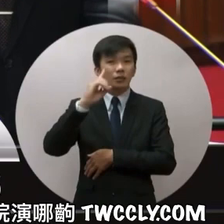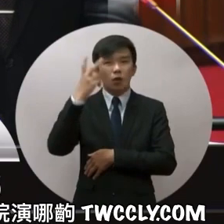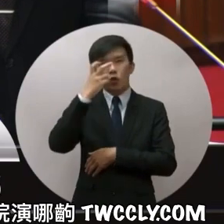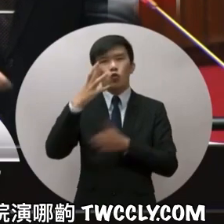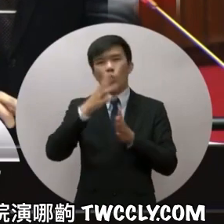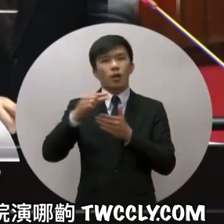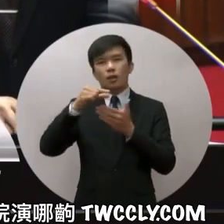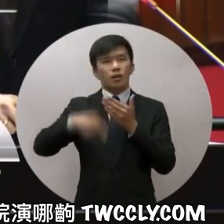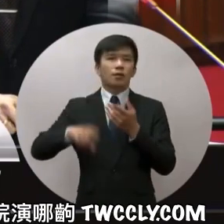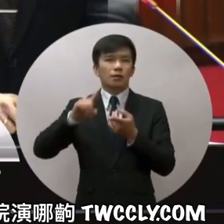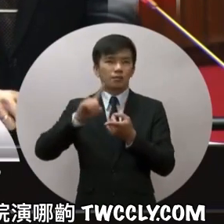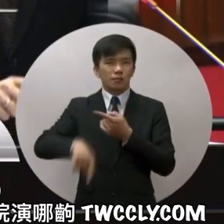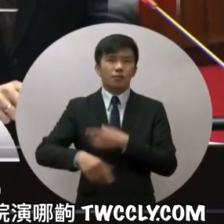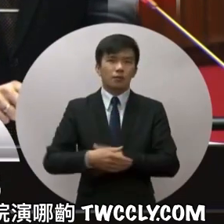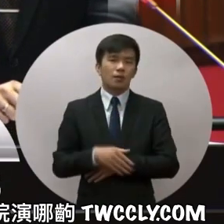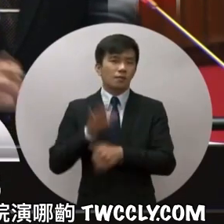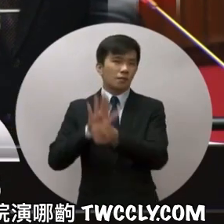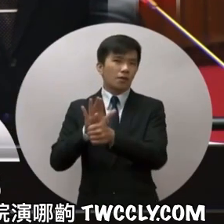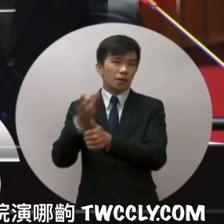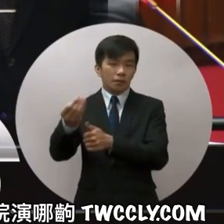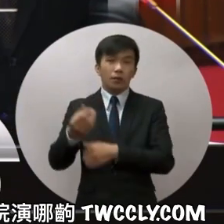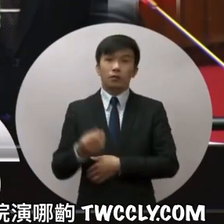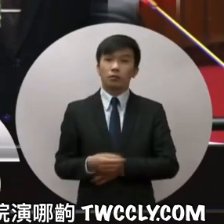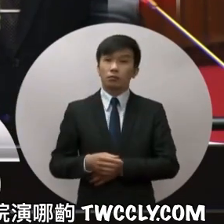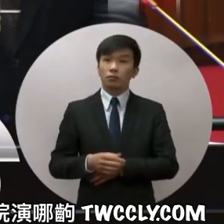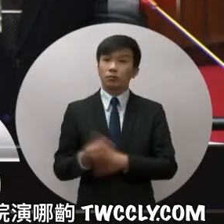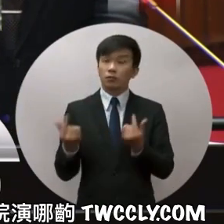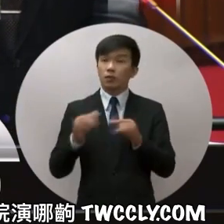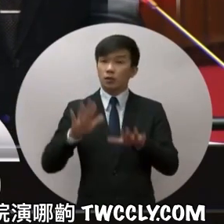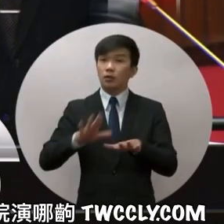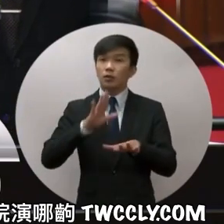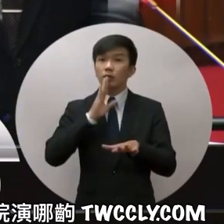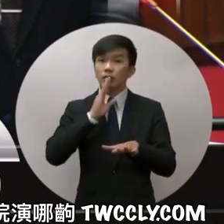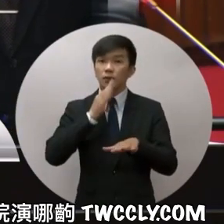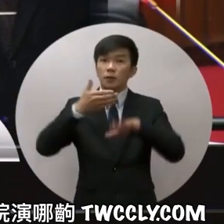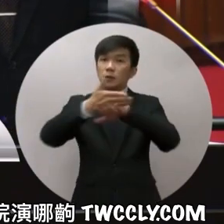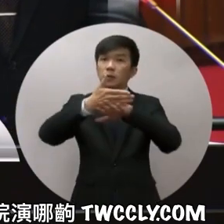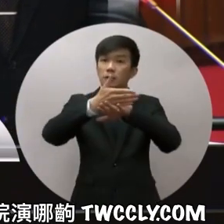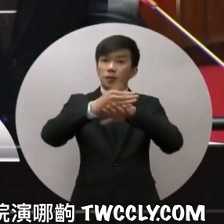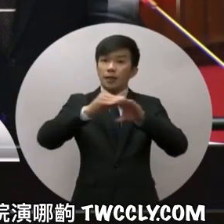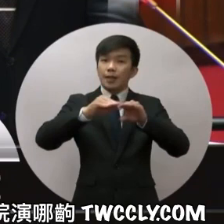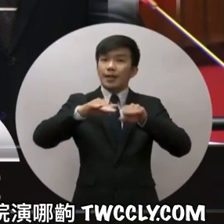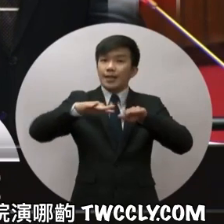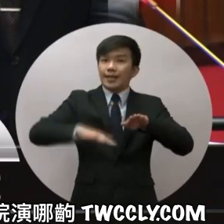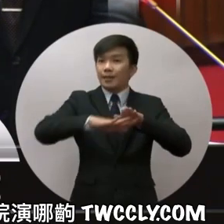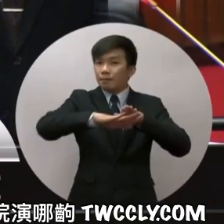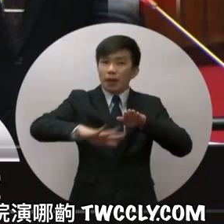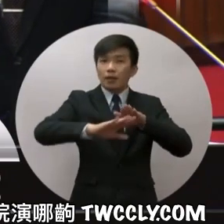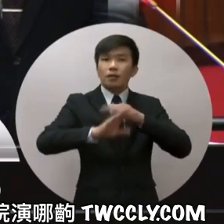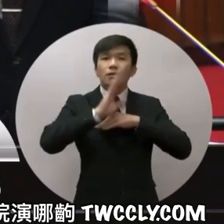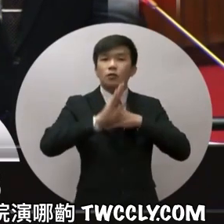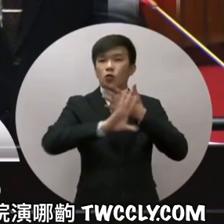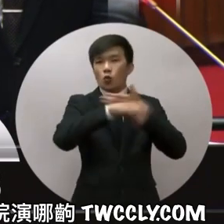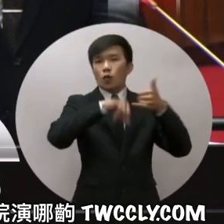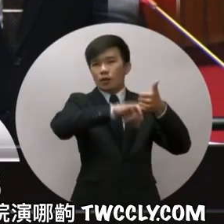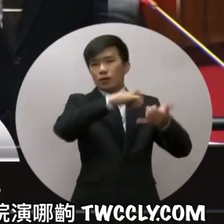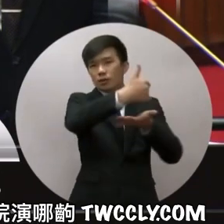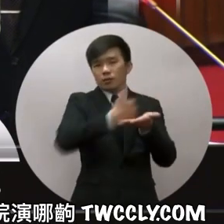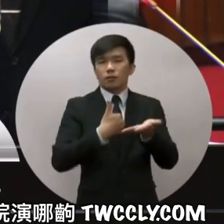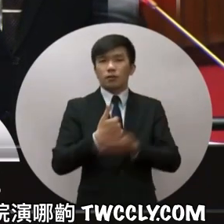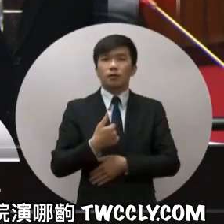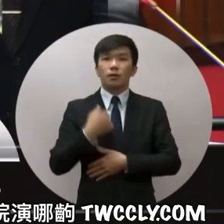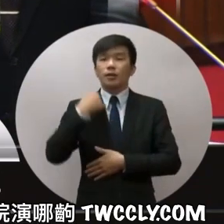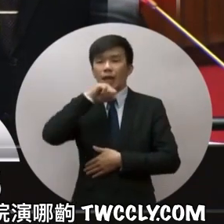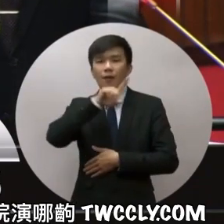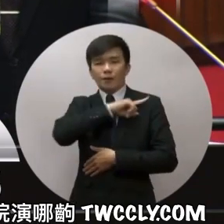上是失能的包括這次的這個索螺絲因為我們現在是進口底盤進來我們在國內在組裝那我們現在遊覽車大部分國